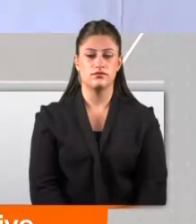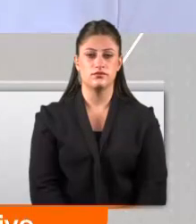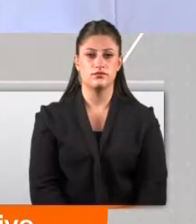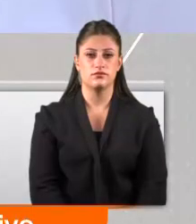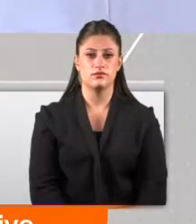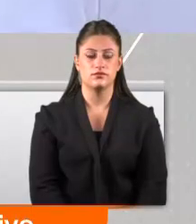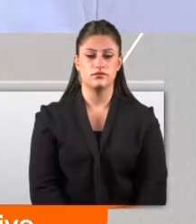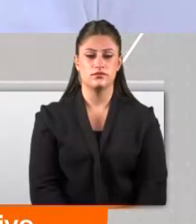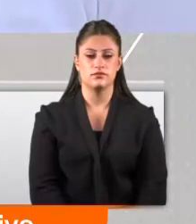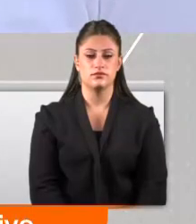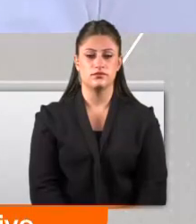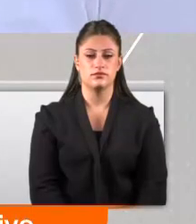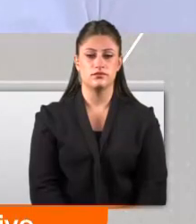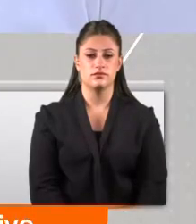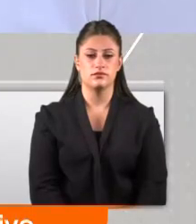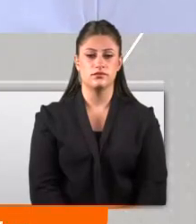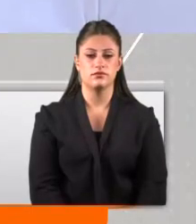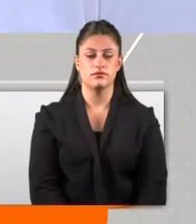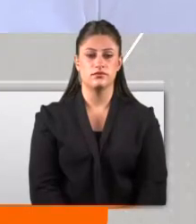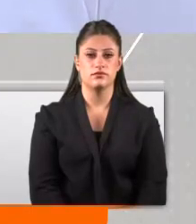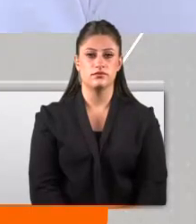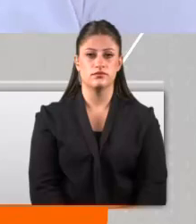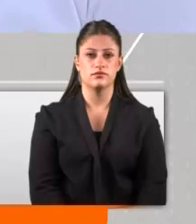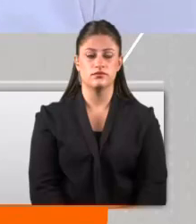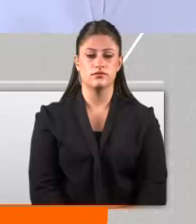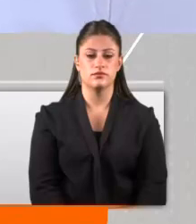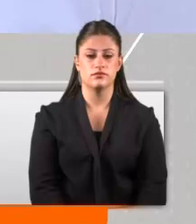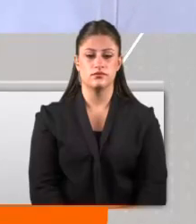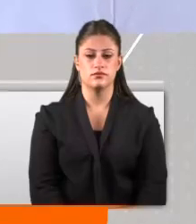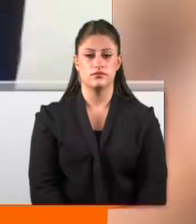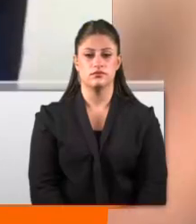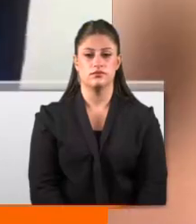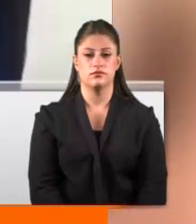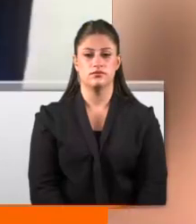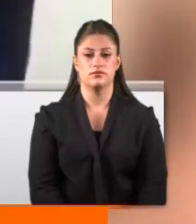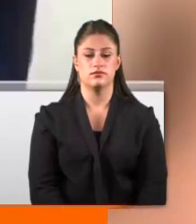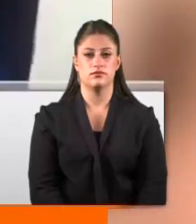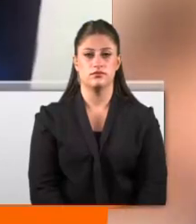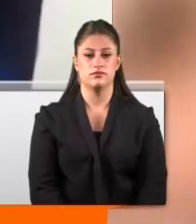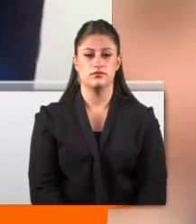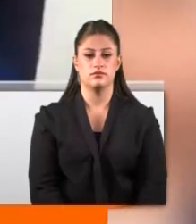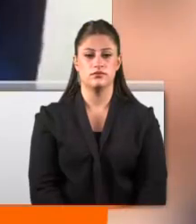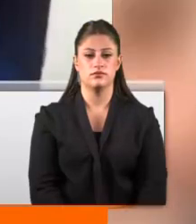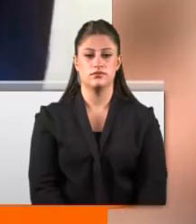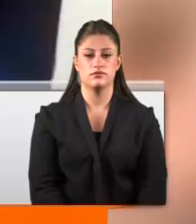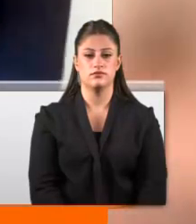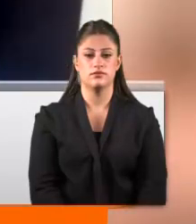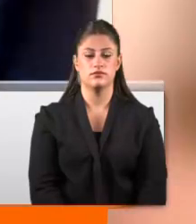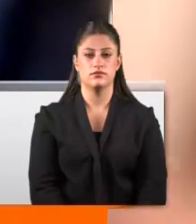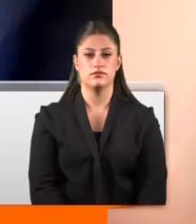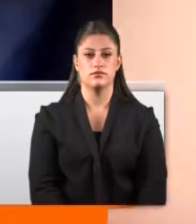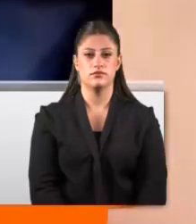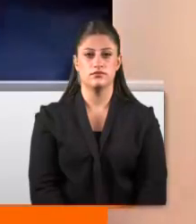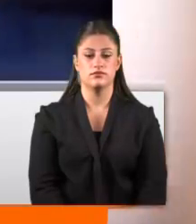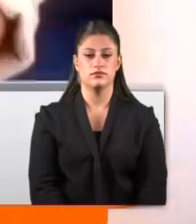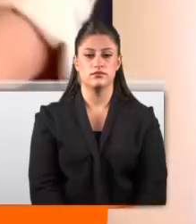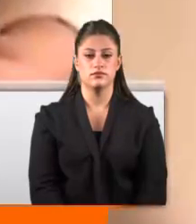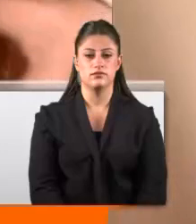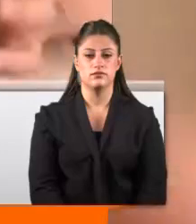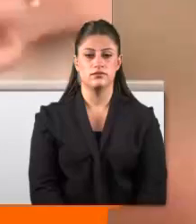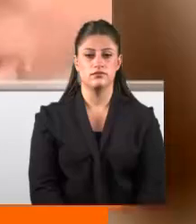Bağcılar Hastanesi'ne gece 2'de sevk ettik. 3 gündür buradayız. Küçük Ebubekir o düşme sonrası bilincini